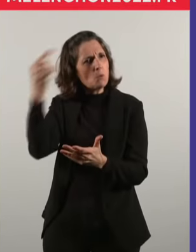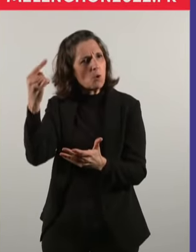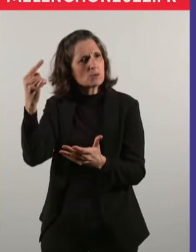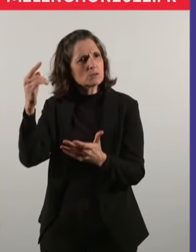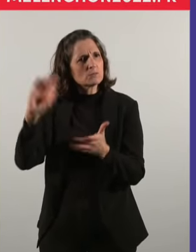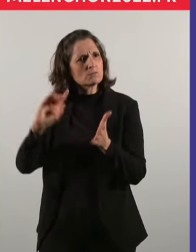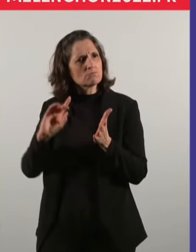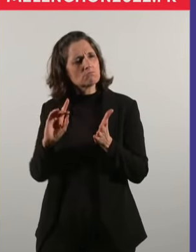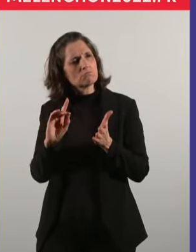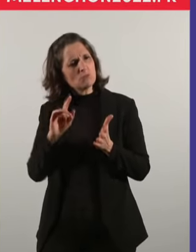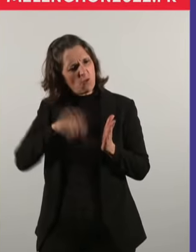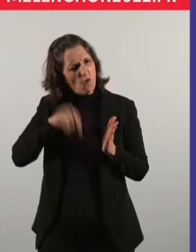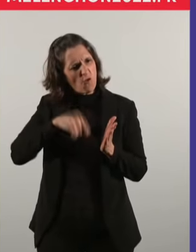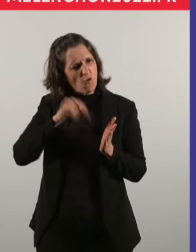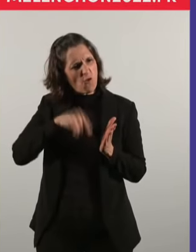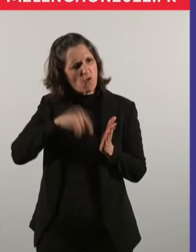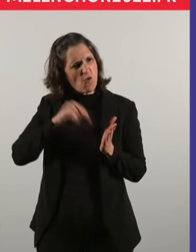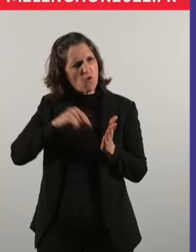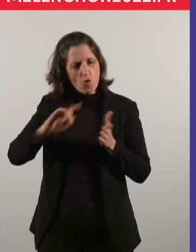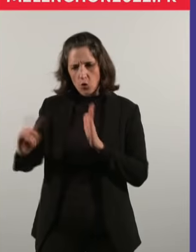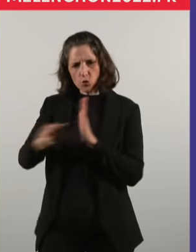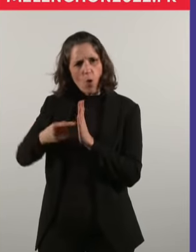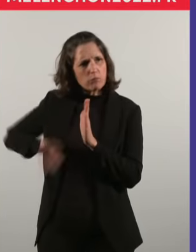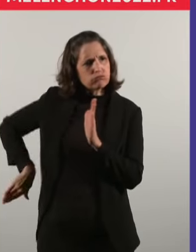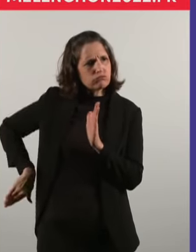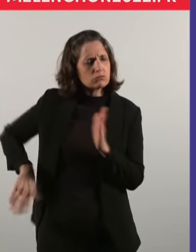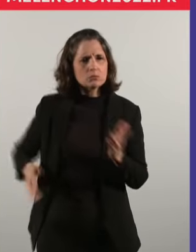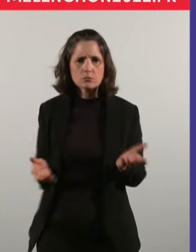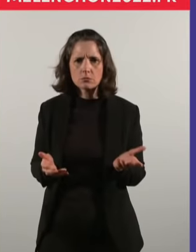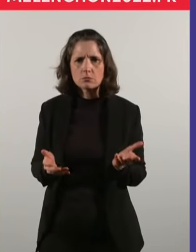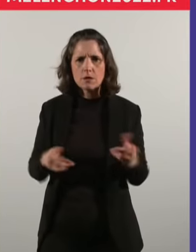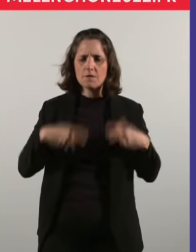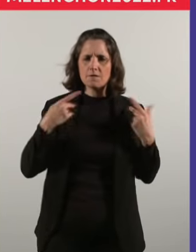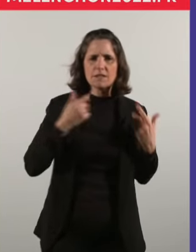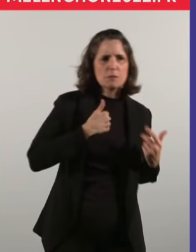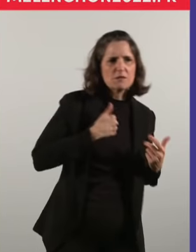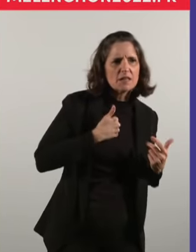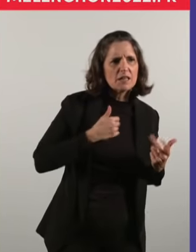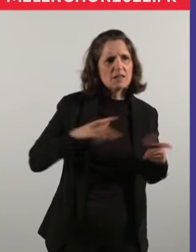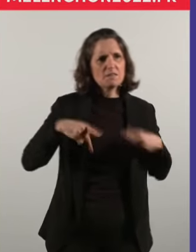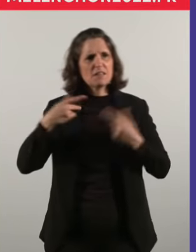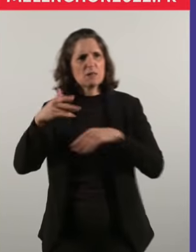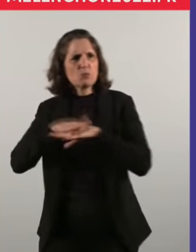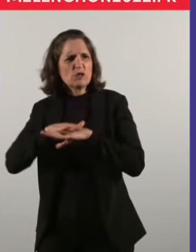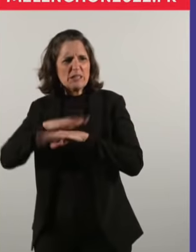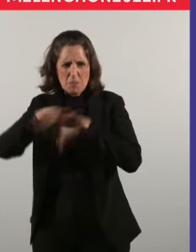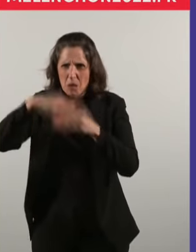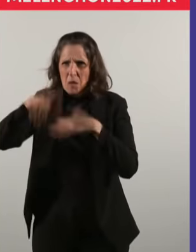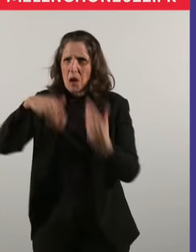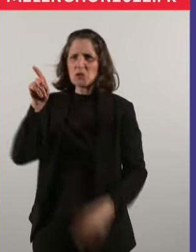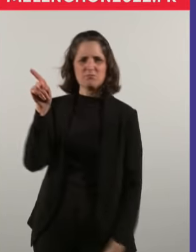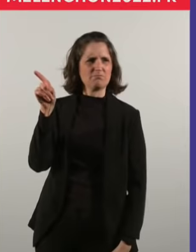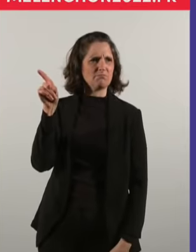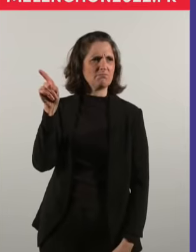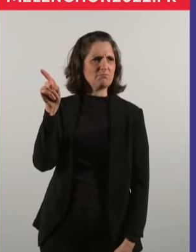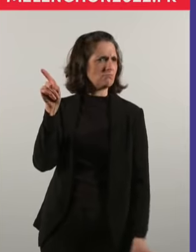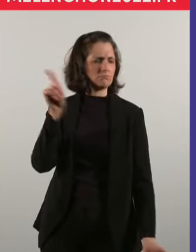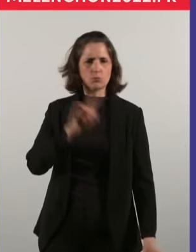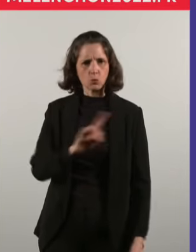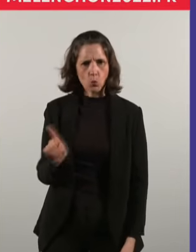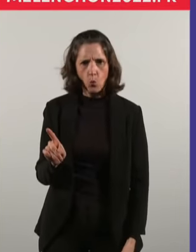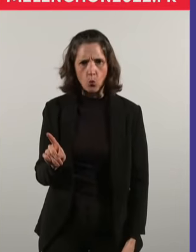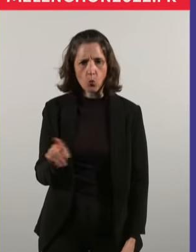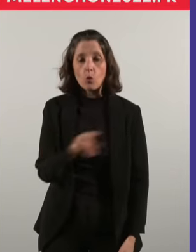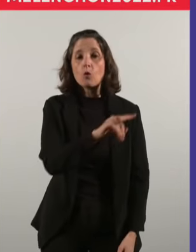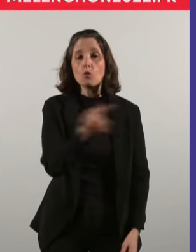droits, mélangeant ce qui est du registre de la vie privée avec le registre de la vie politique. Non, le seul devoir que